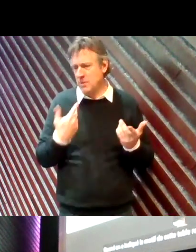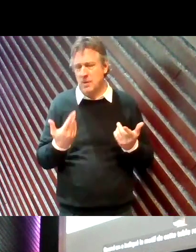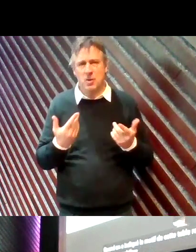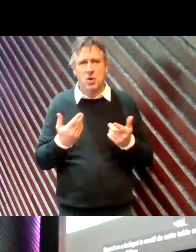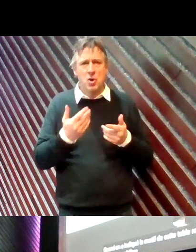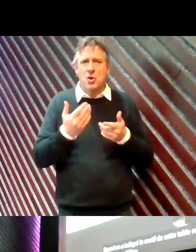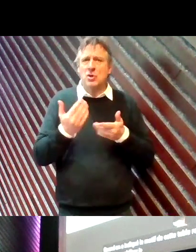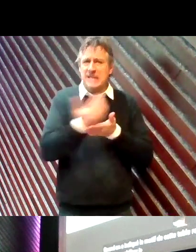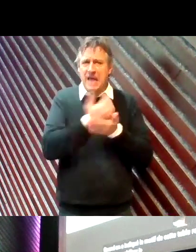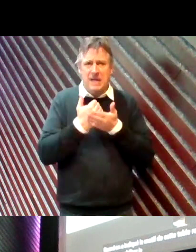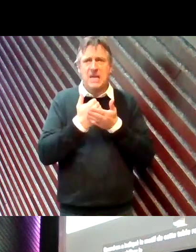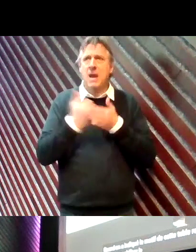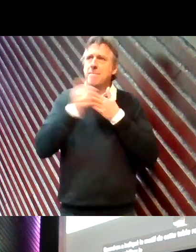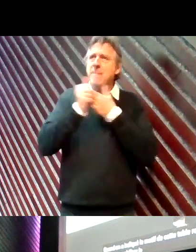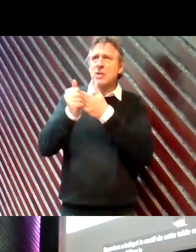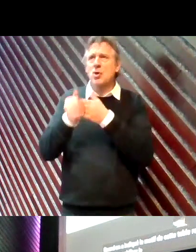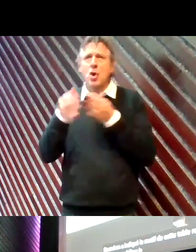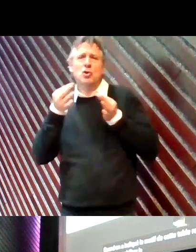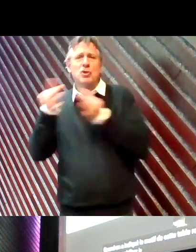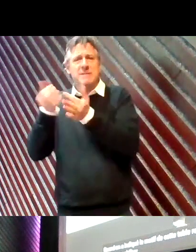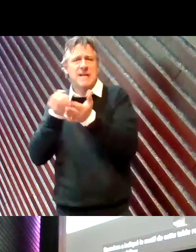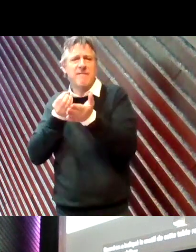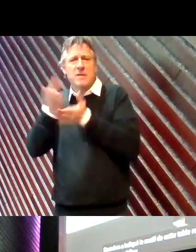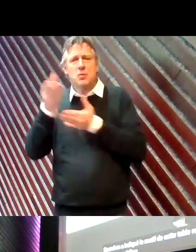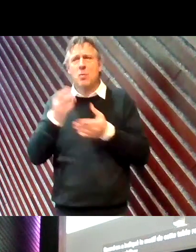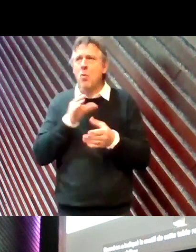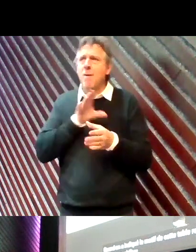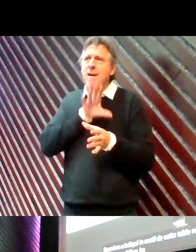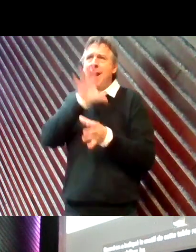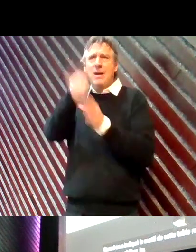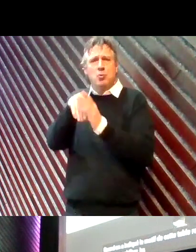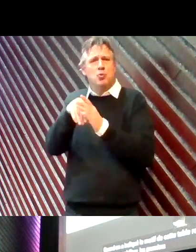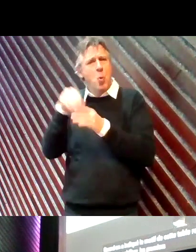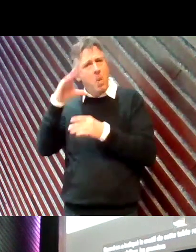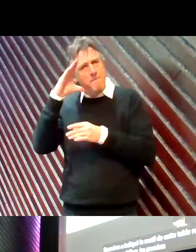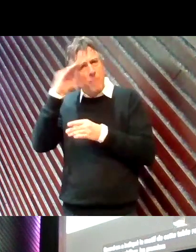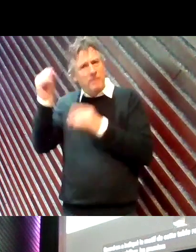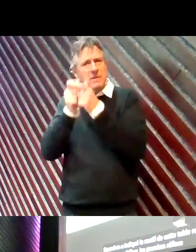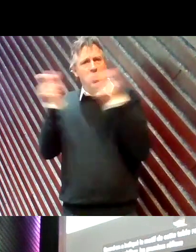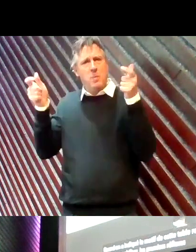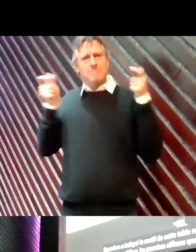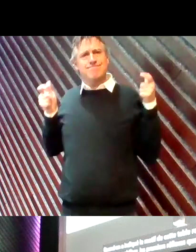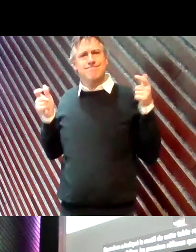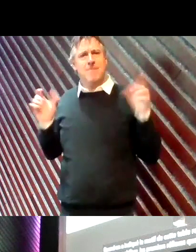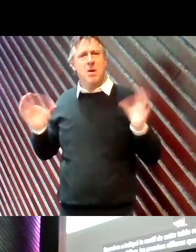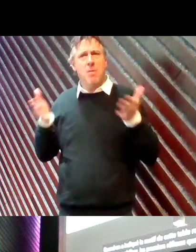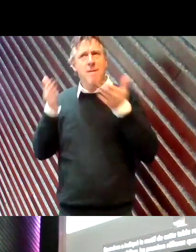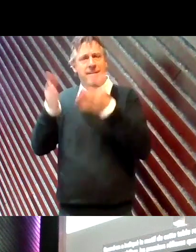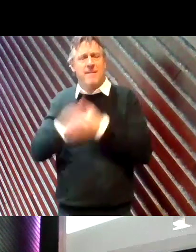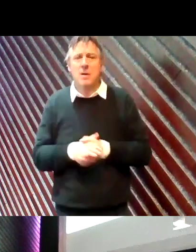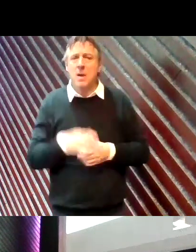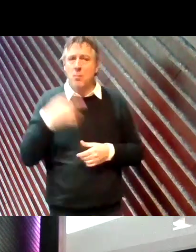pour permettre l'inclusion professionnelle, eh bien, les premiers réflexes que j'ai eus, c'est bien évidemment en qualité de président de la